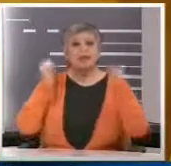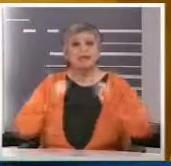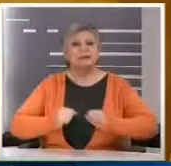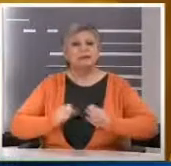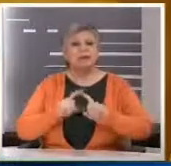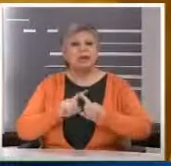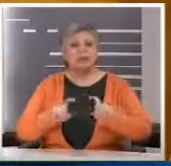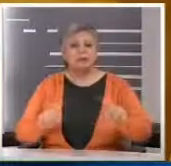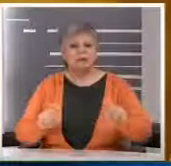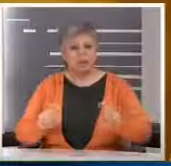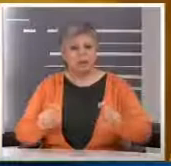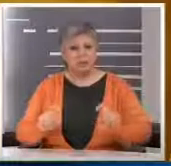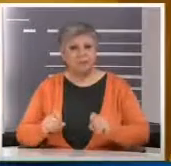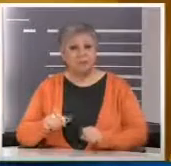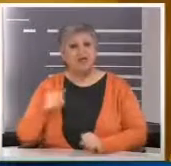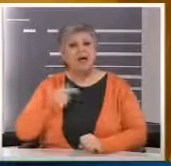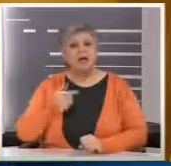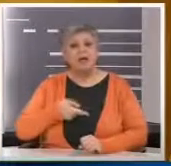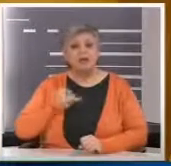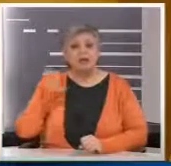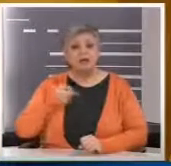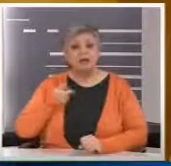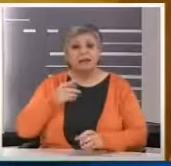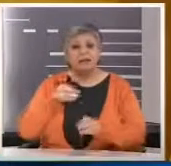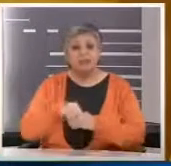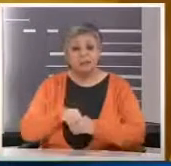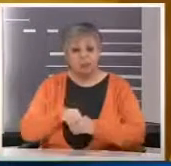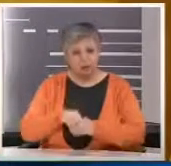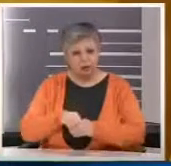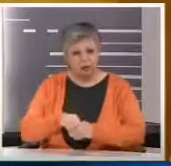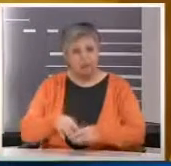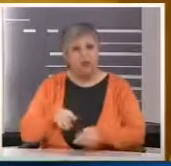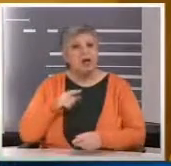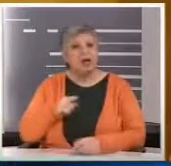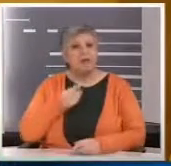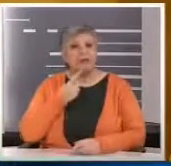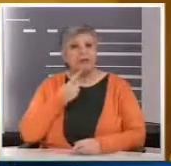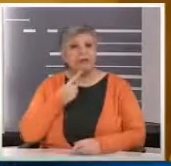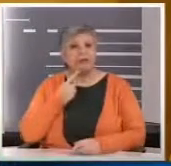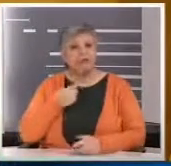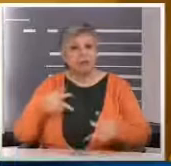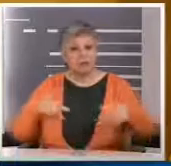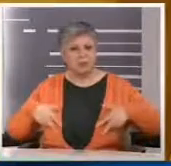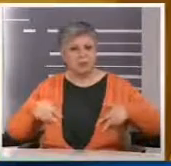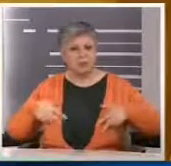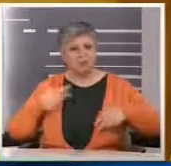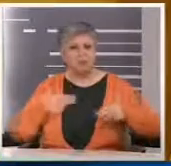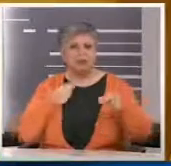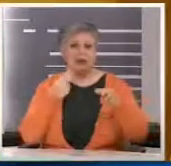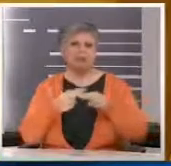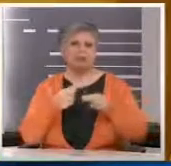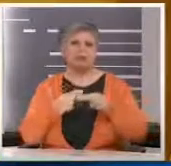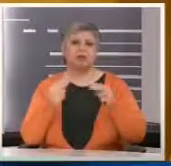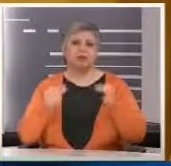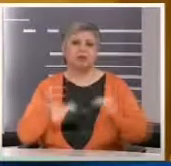πιο πολύ επιβαρύνει στη συμμετοχή των ασφαλισμένων, που όπως είπαν και οι υπουργοί, είναι ένα σημαντικό πρόβλημα που έχουμε